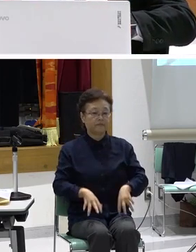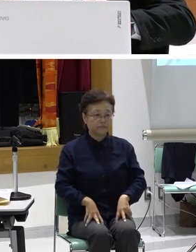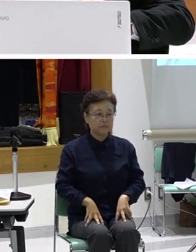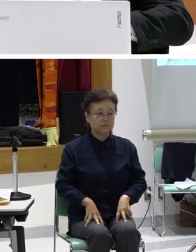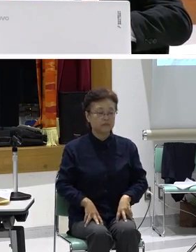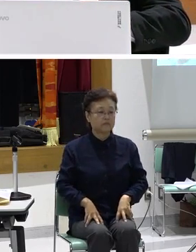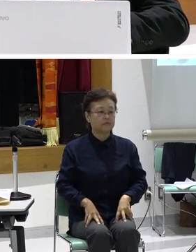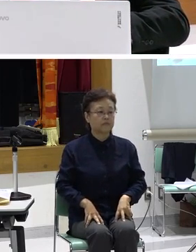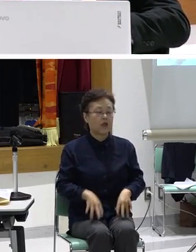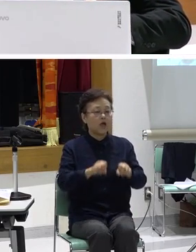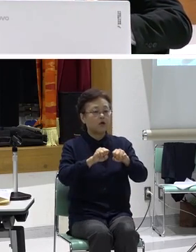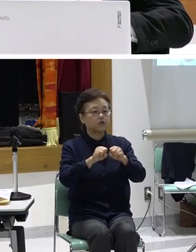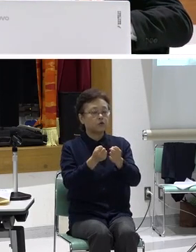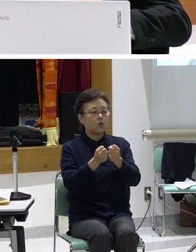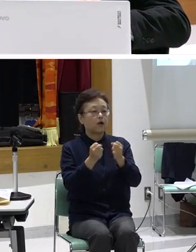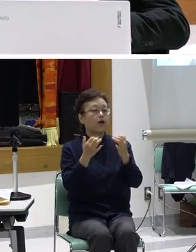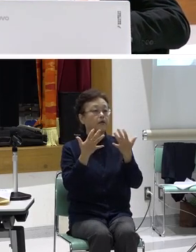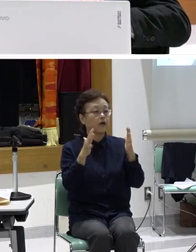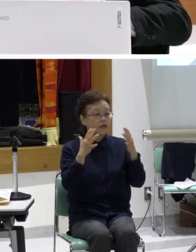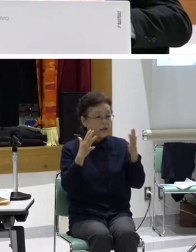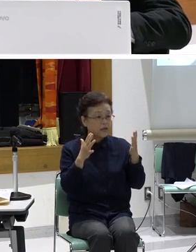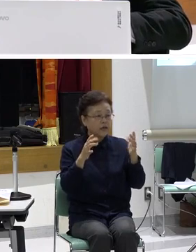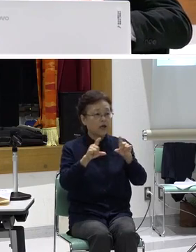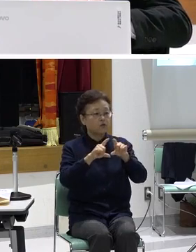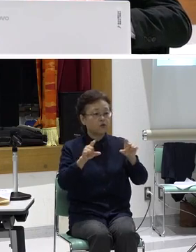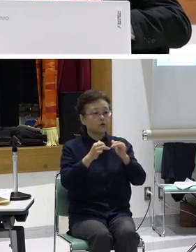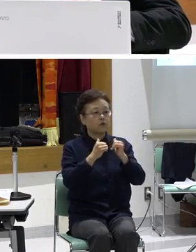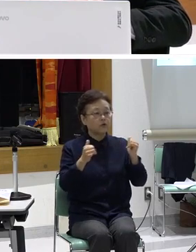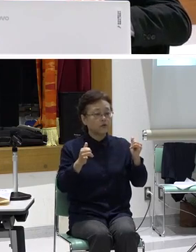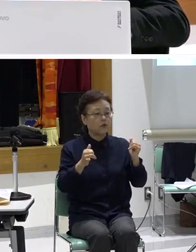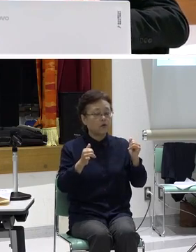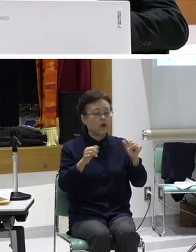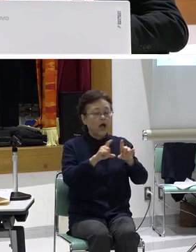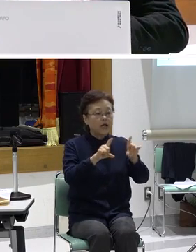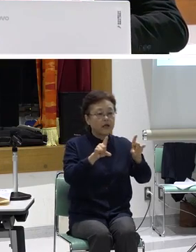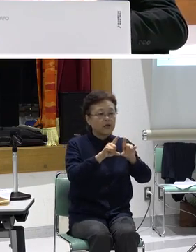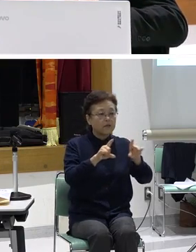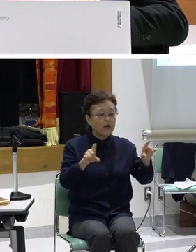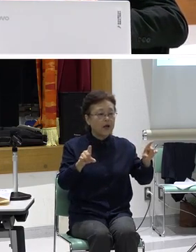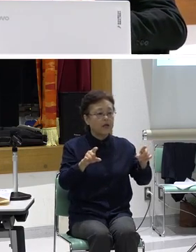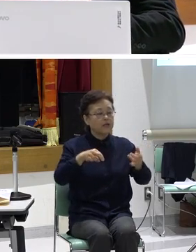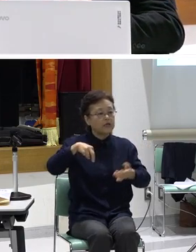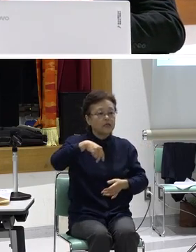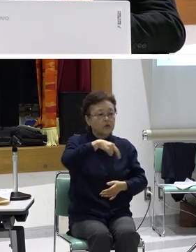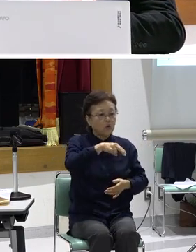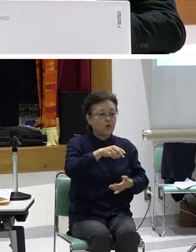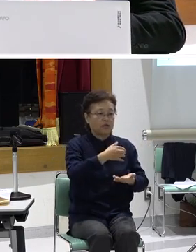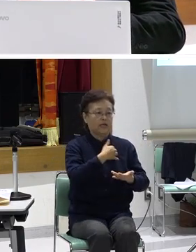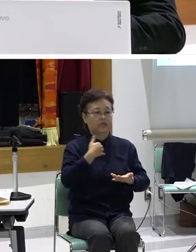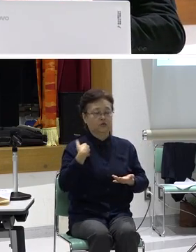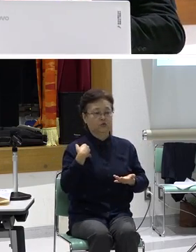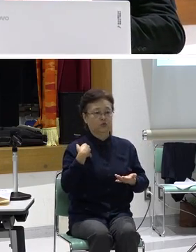こう障害のない人が当たり前に移動できるように、障害のあるもの、あるいは高齢のもの、何らかの、